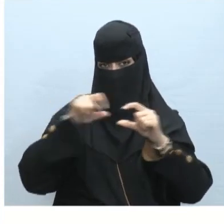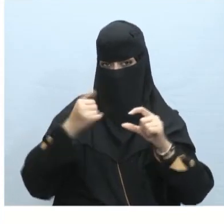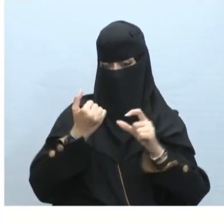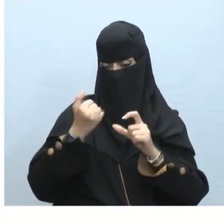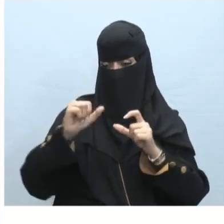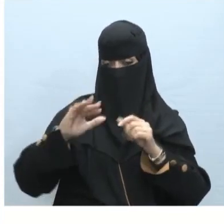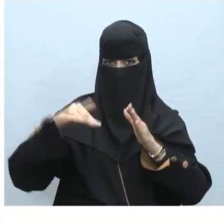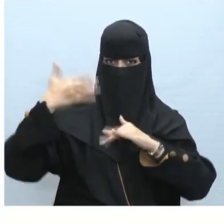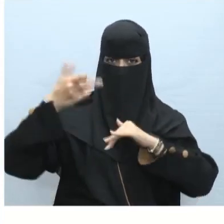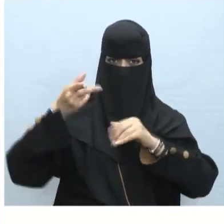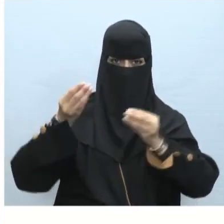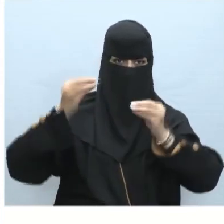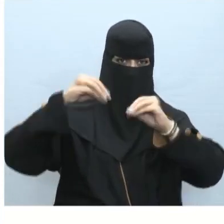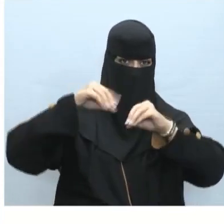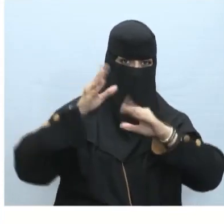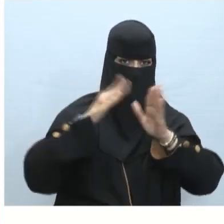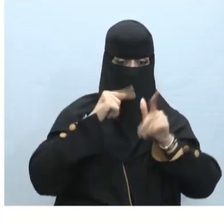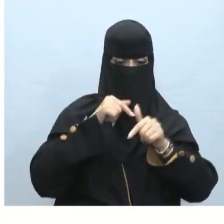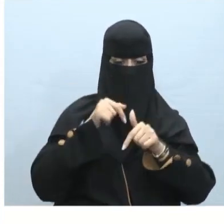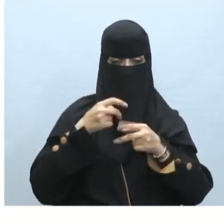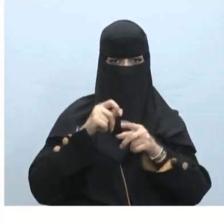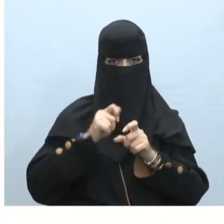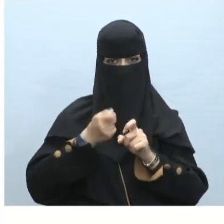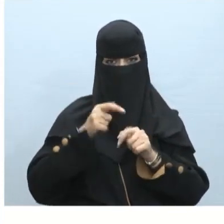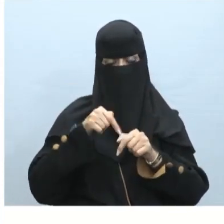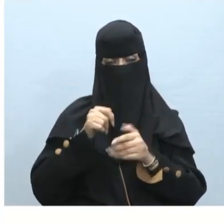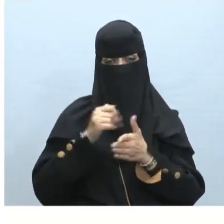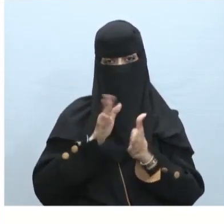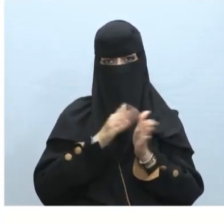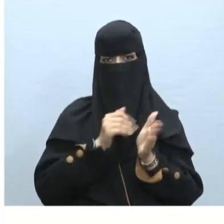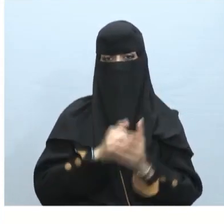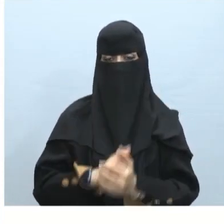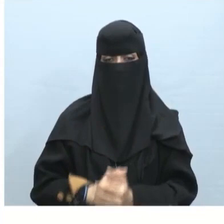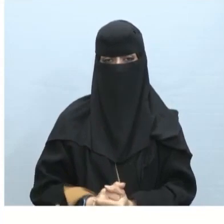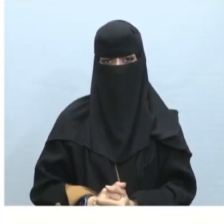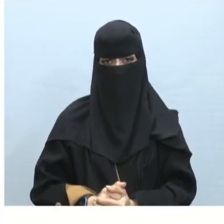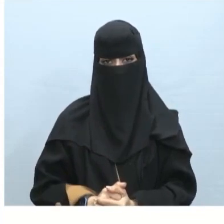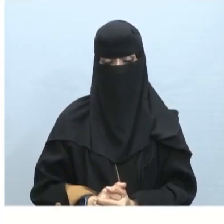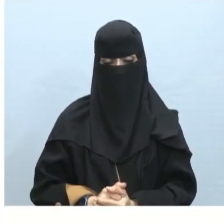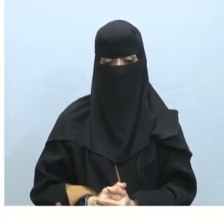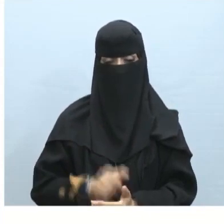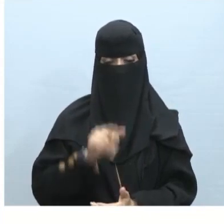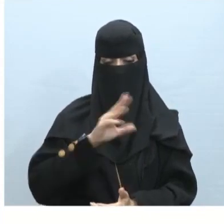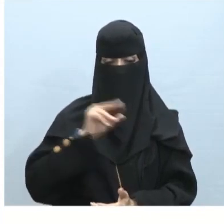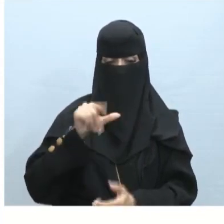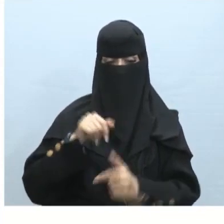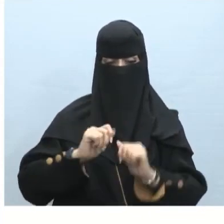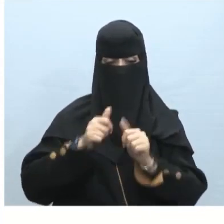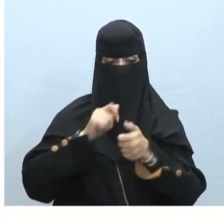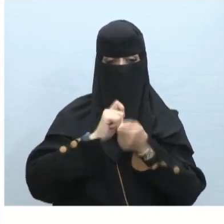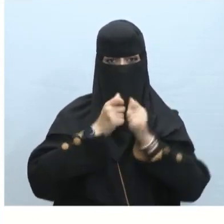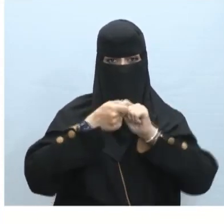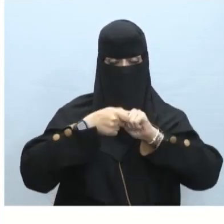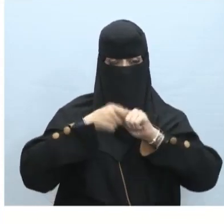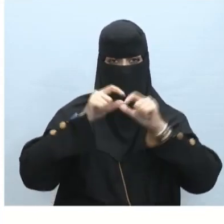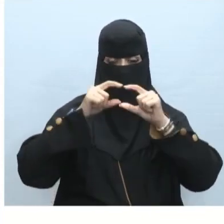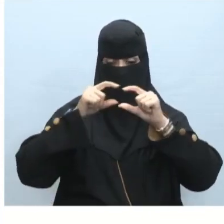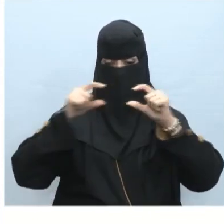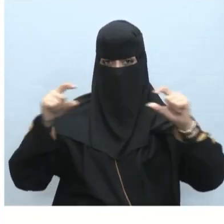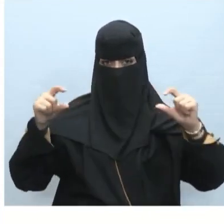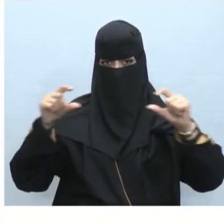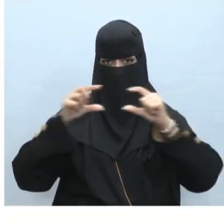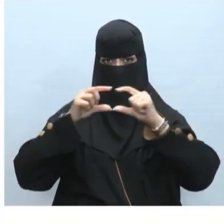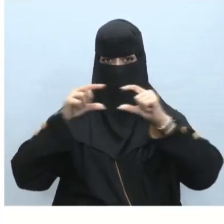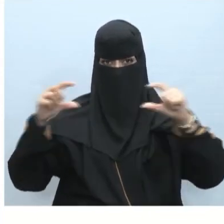حذفه بعد ذلك الضغط على مفتاح في لوحه المفاتيح كذلك نستطيع تغيير حجم